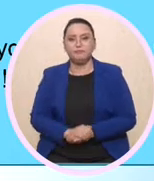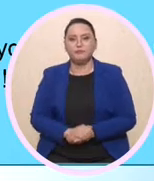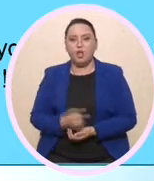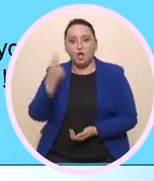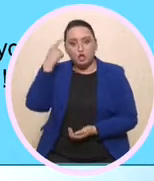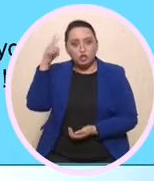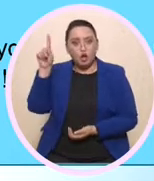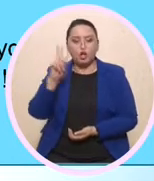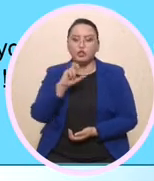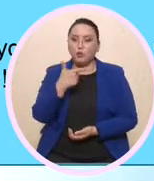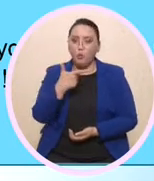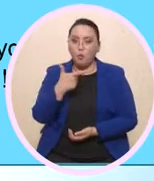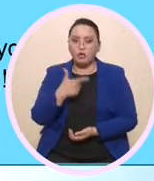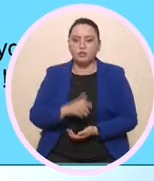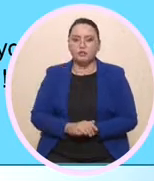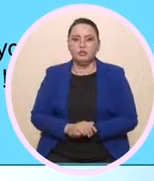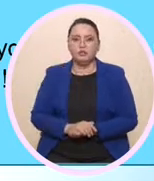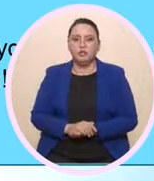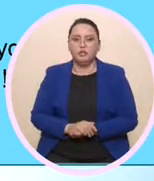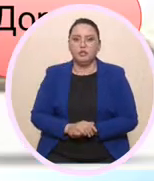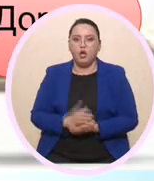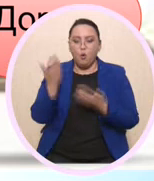Цохиолын үг хэлэхээр хүүхдүүдэд батлаарай.